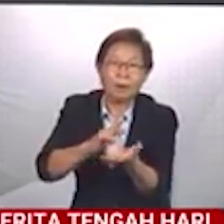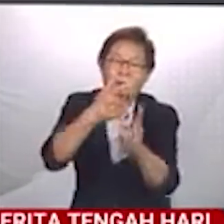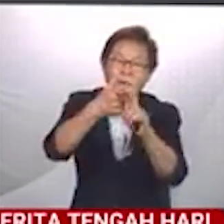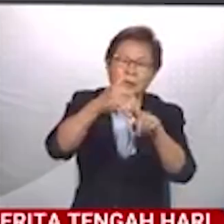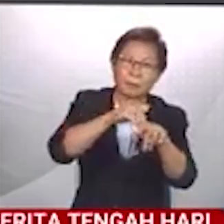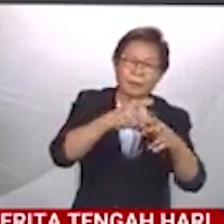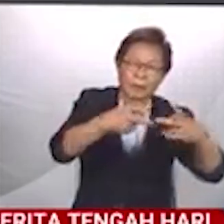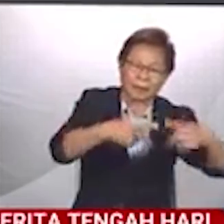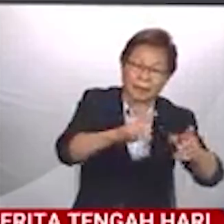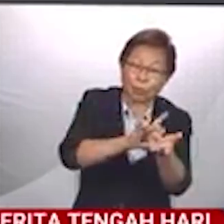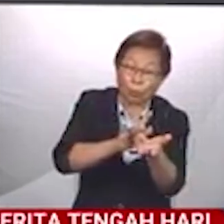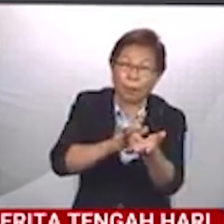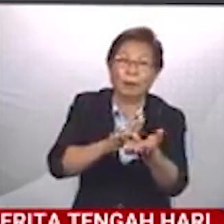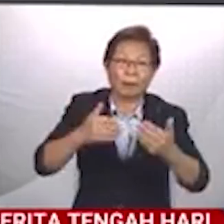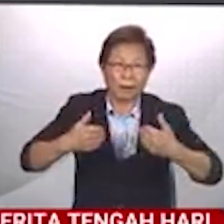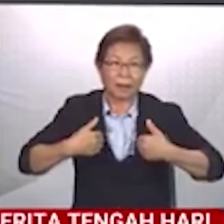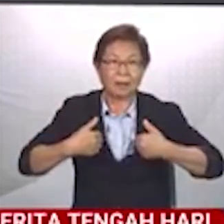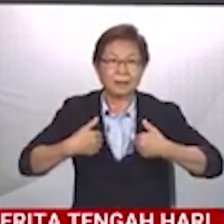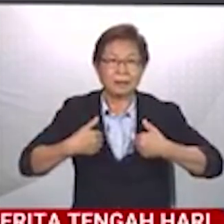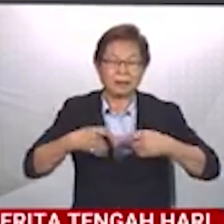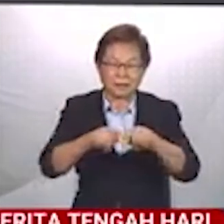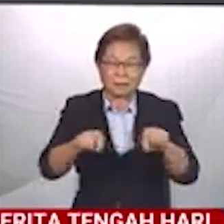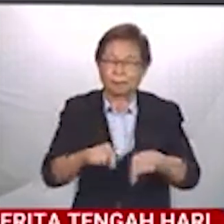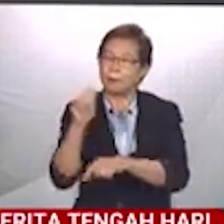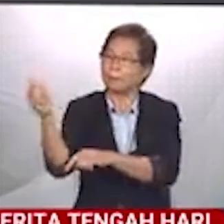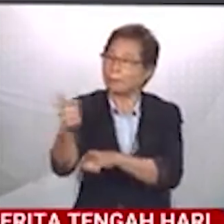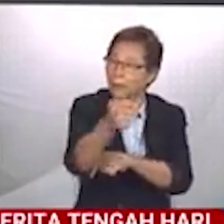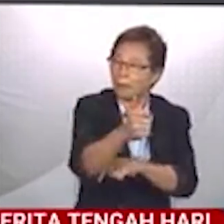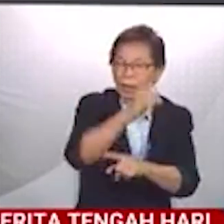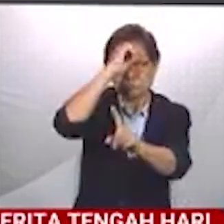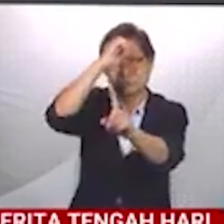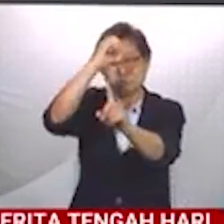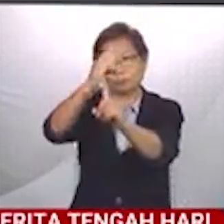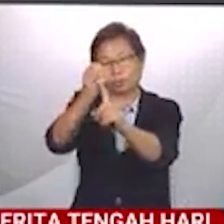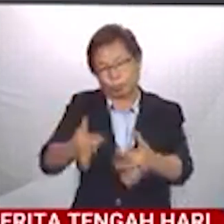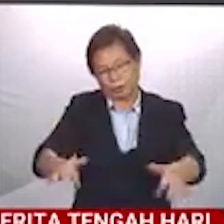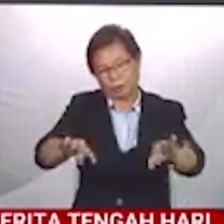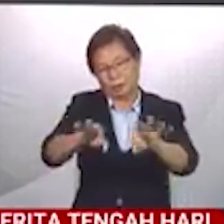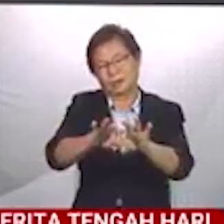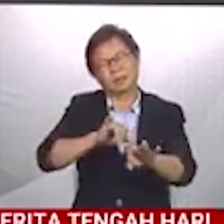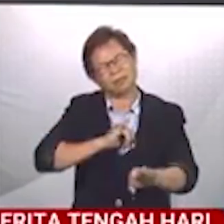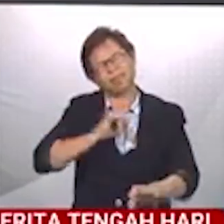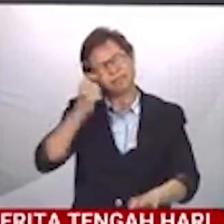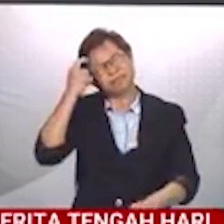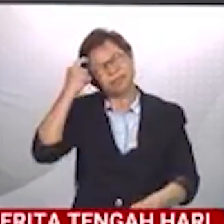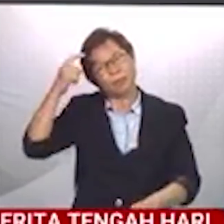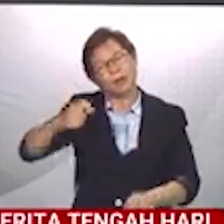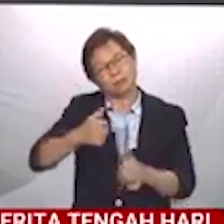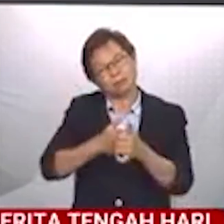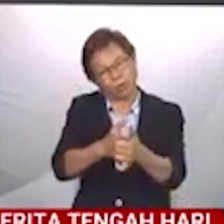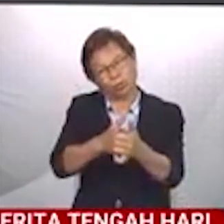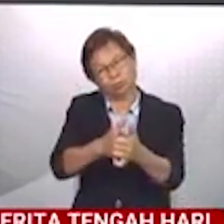daripada farmasi yang ada di kawasan masing-masing. Itu tujuan yang penting yang saya fikir harus